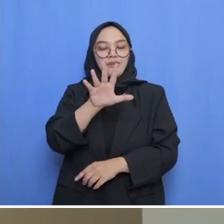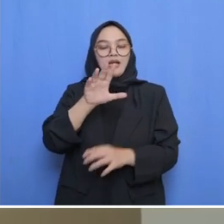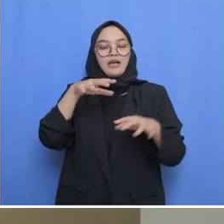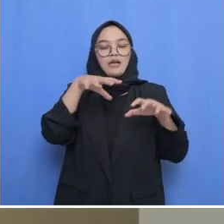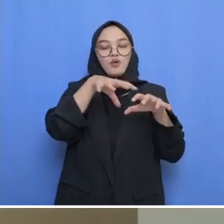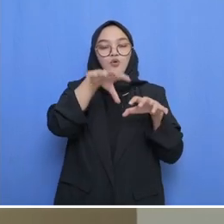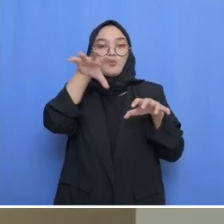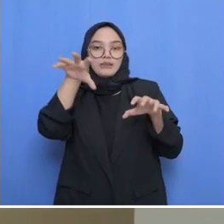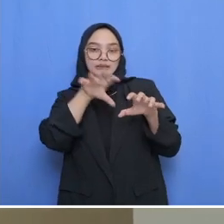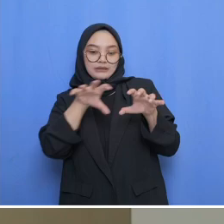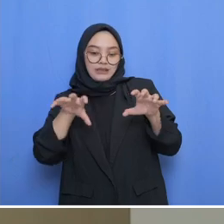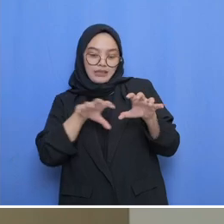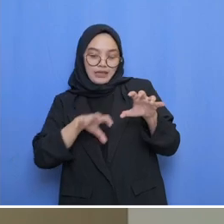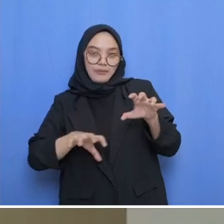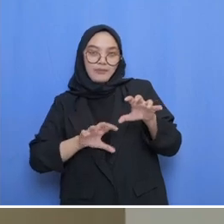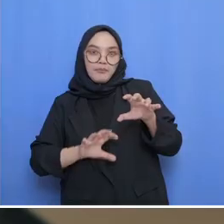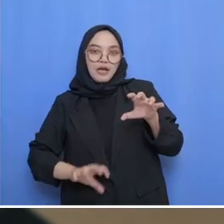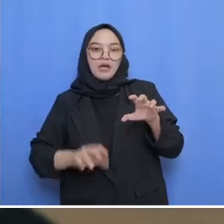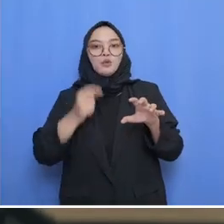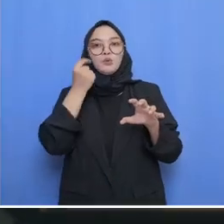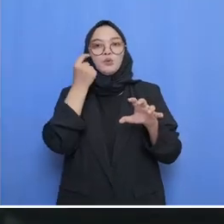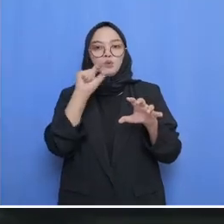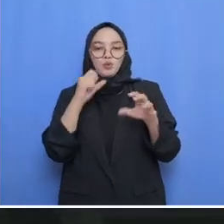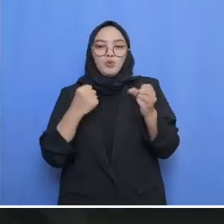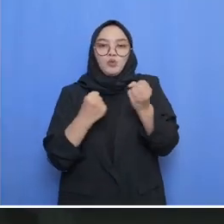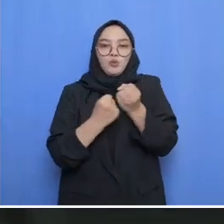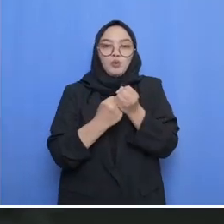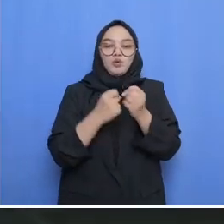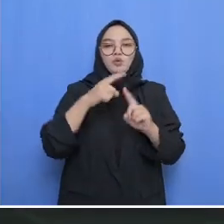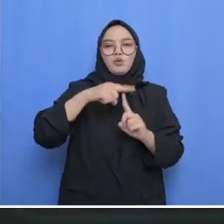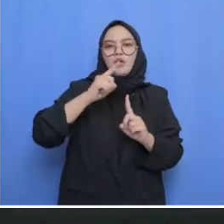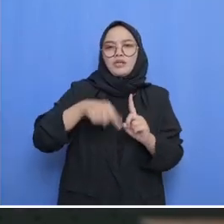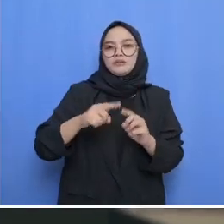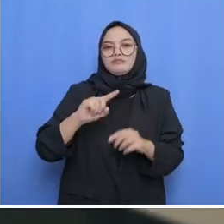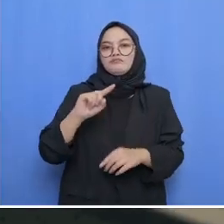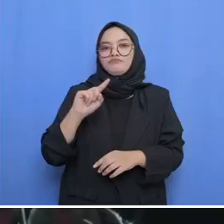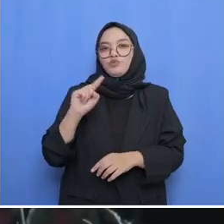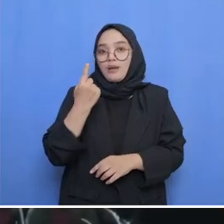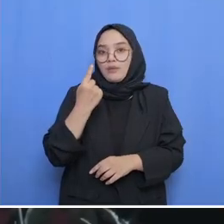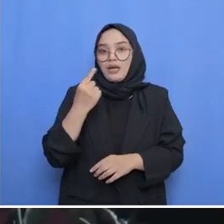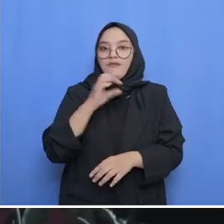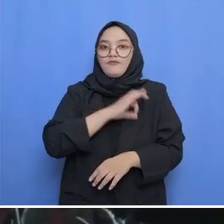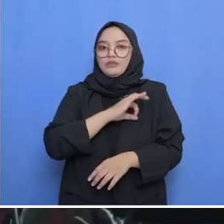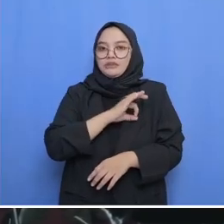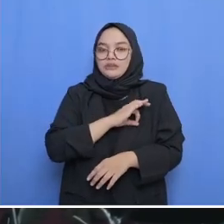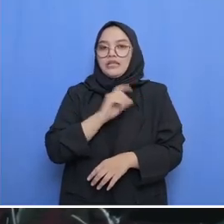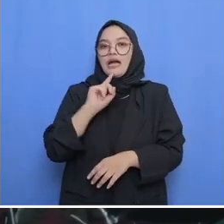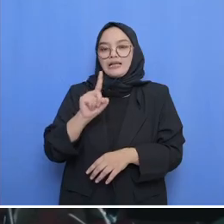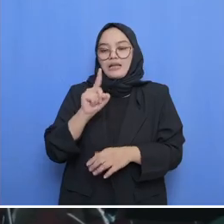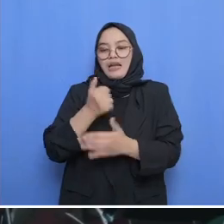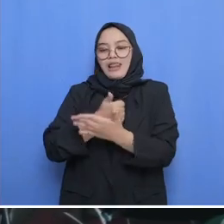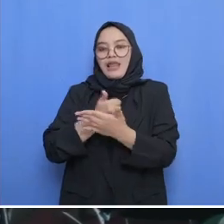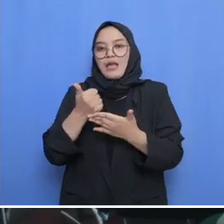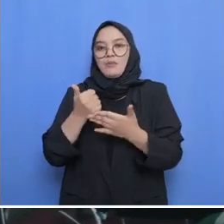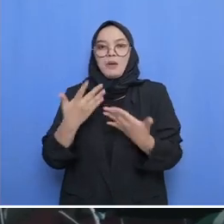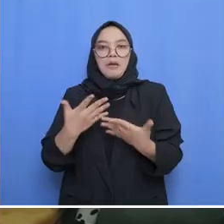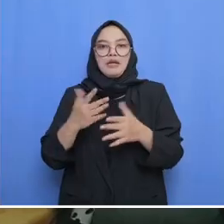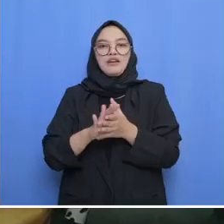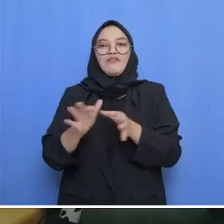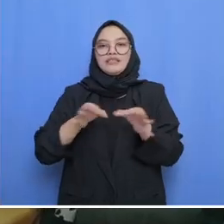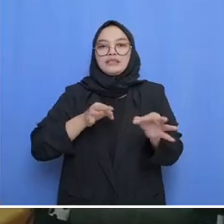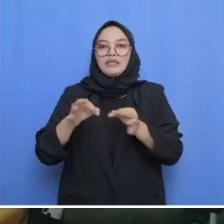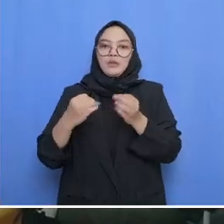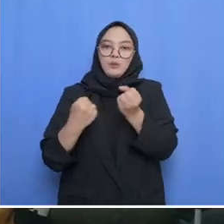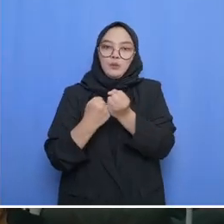skema ruang lingkup kompetensi. Dalam mendukung tugas pokok dan fungsi Balai Besar Pelatihan Peternakan Batu dilengkapi